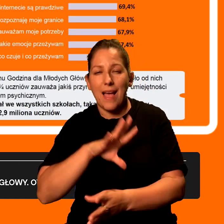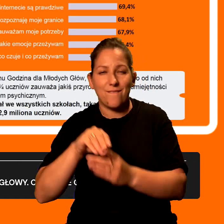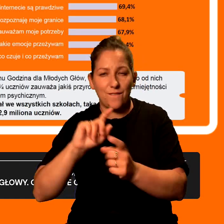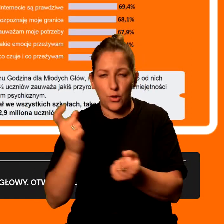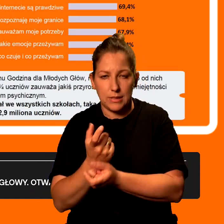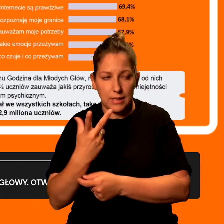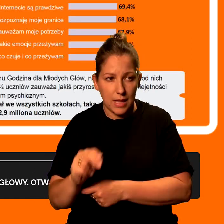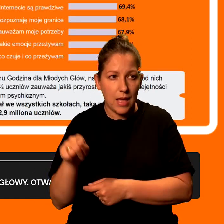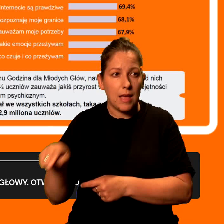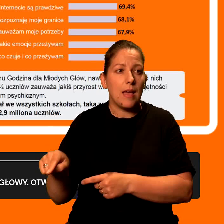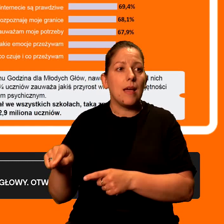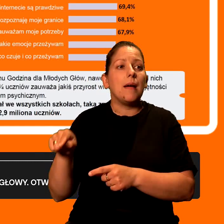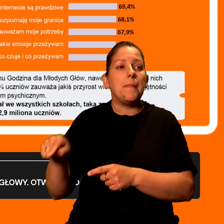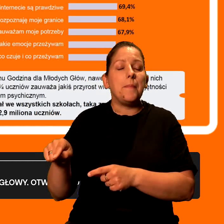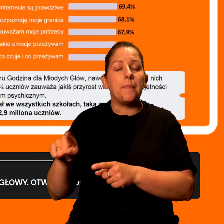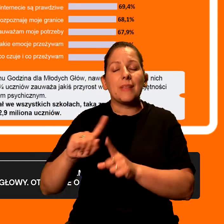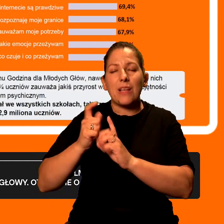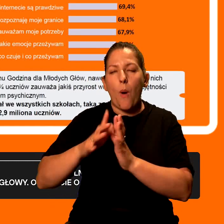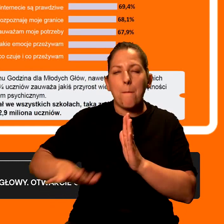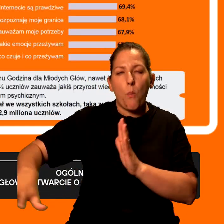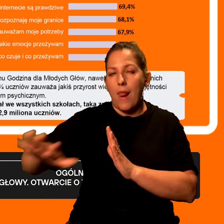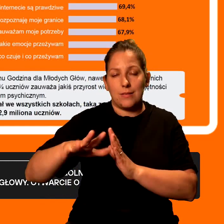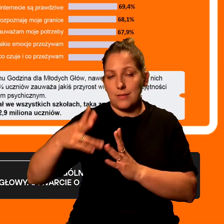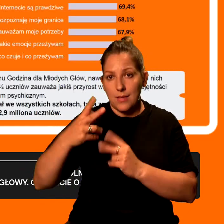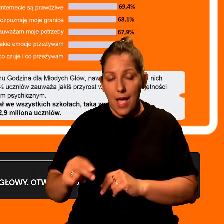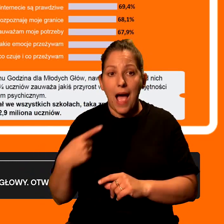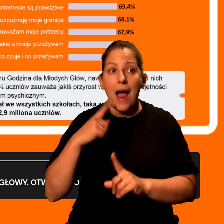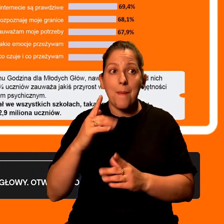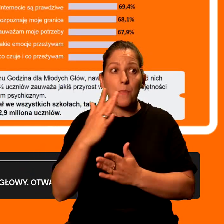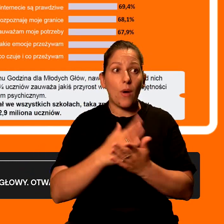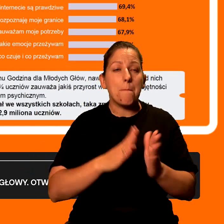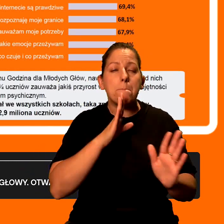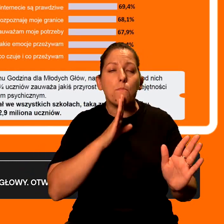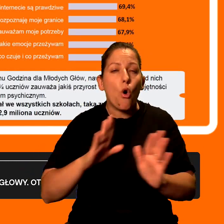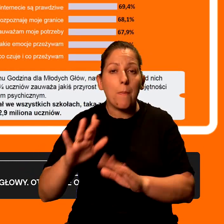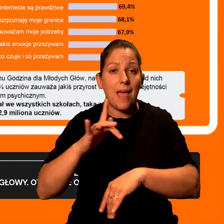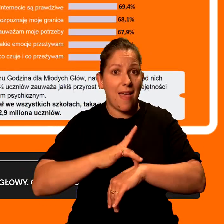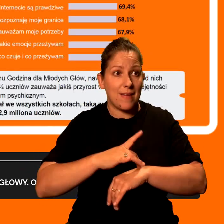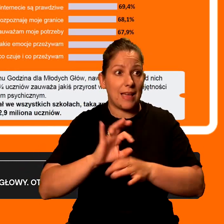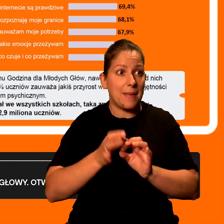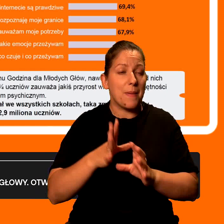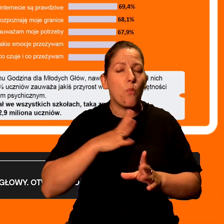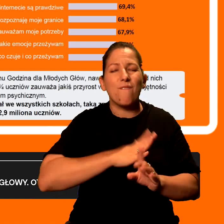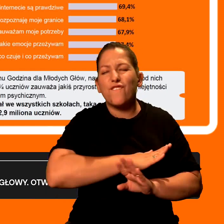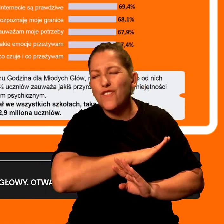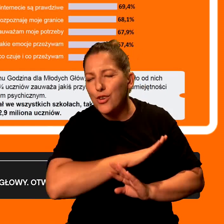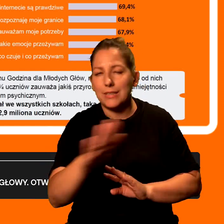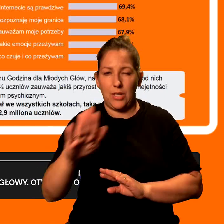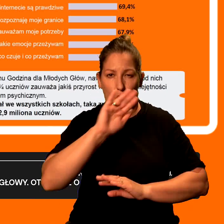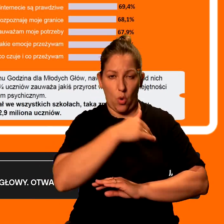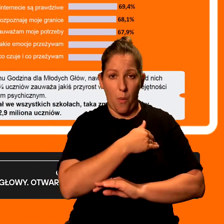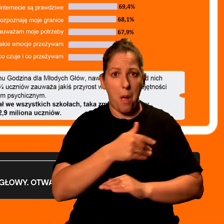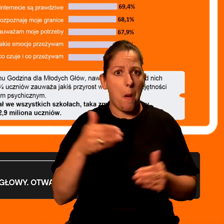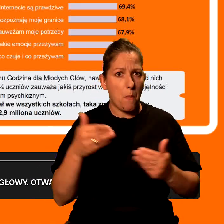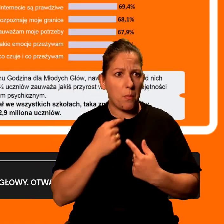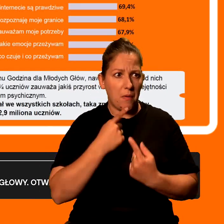która była w programie, nie jest taka jak całej populacji. Tak? Ale załóżmy, że ten program miałby podobną skuteczność, gdyby był prowadzony we wszystkich szkołach, no to